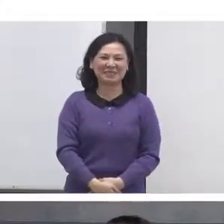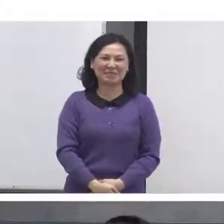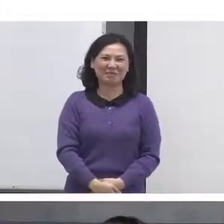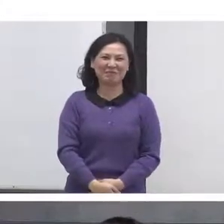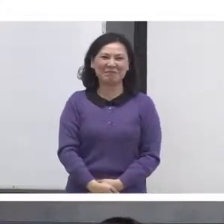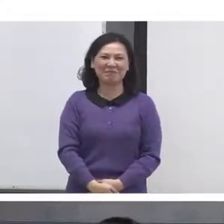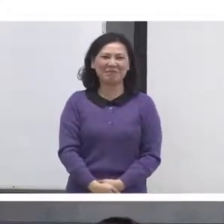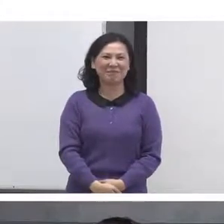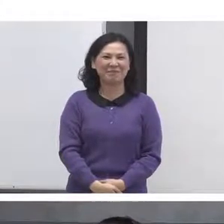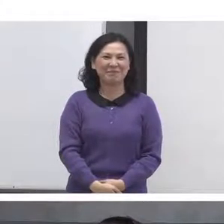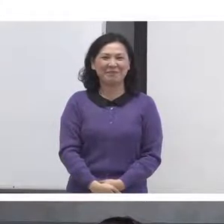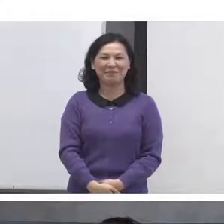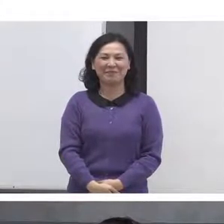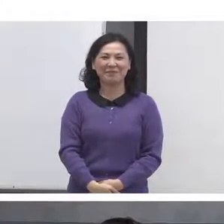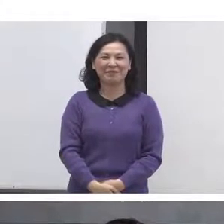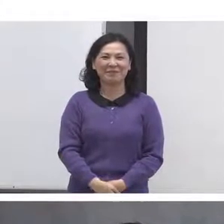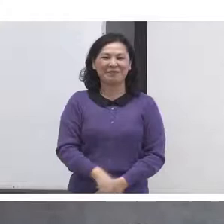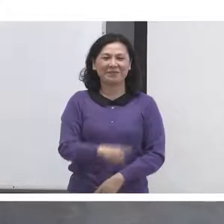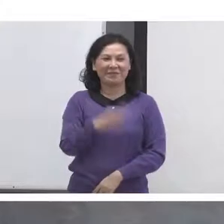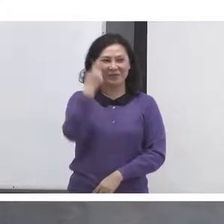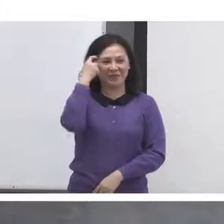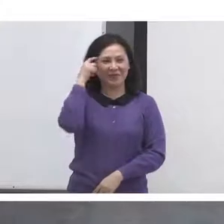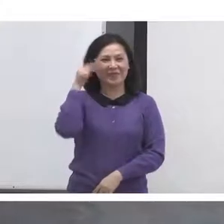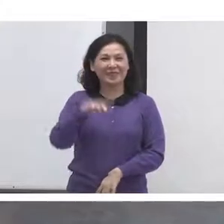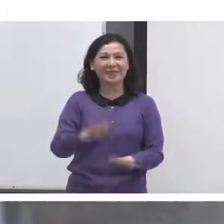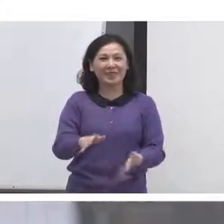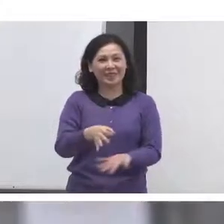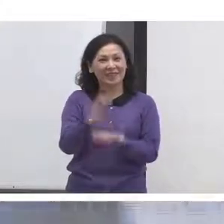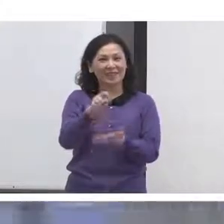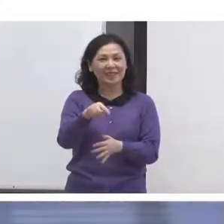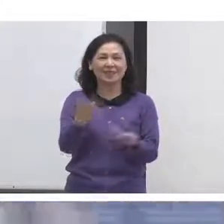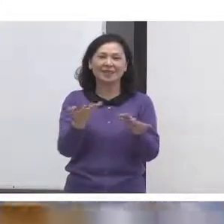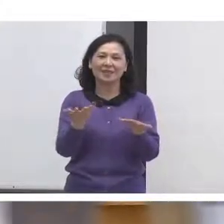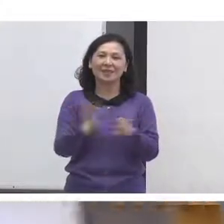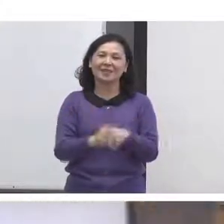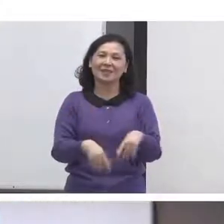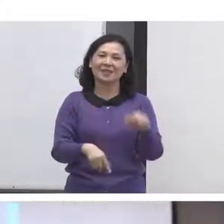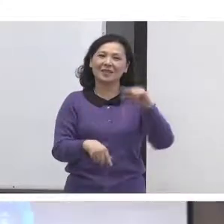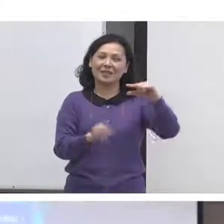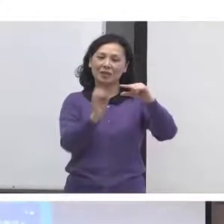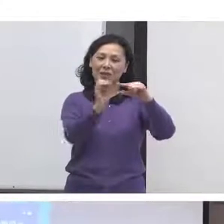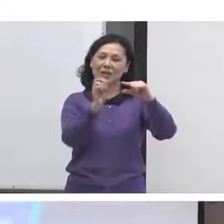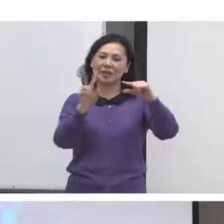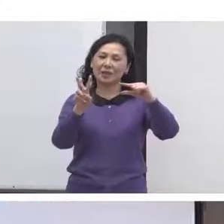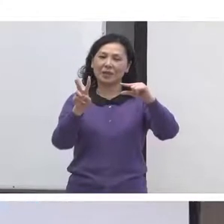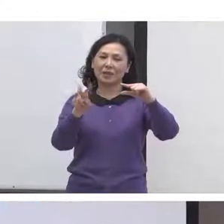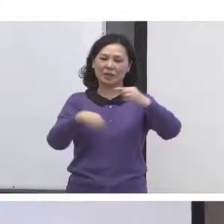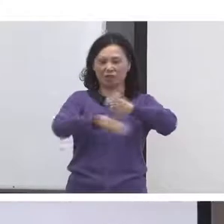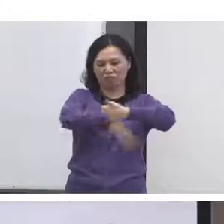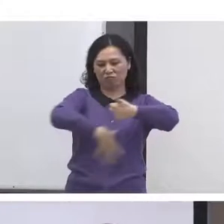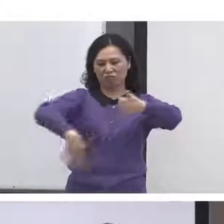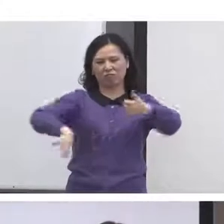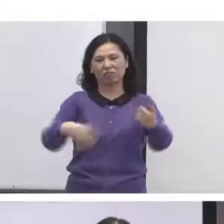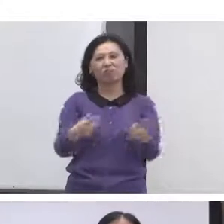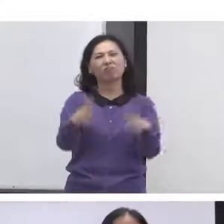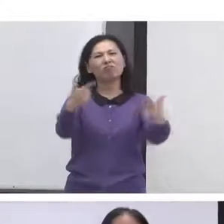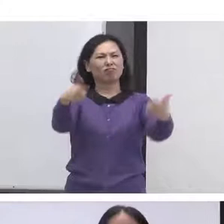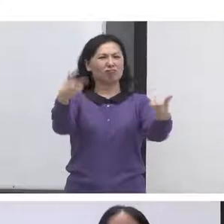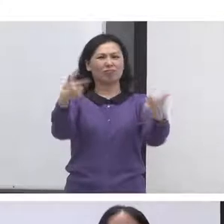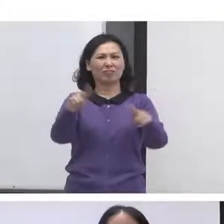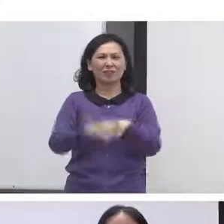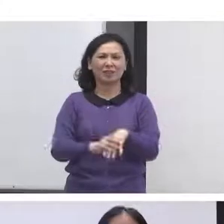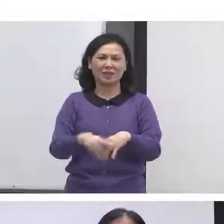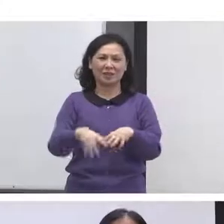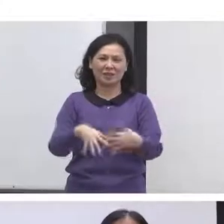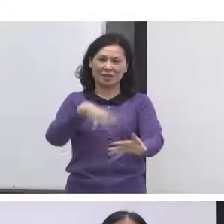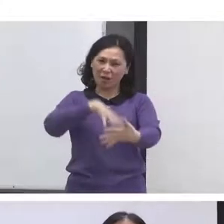就是 我也想厘清几件事情。第一个，居里面哈不是组织，所以他没有成员。所以刚刚其